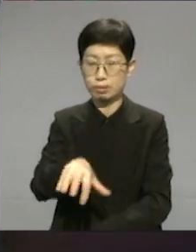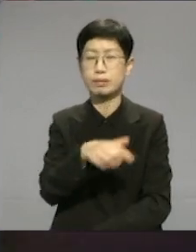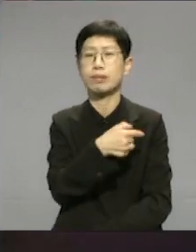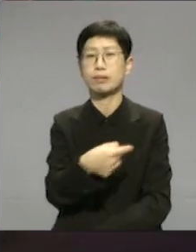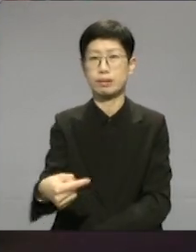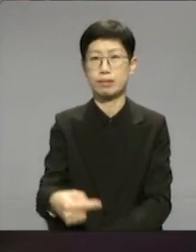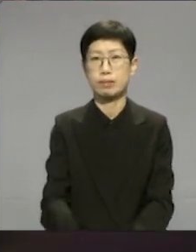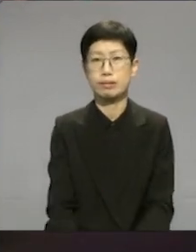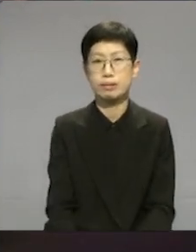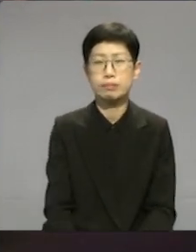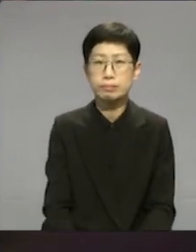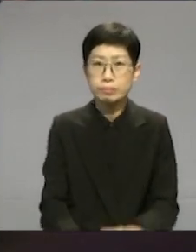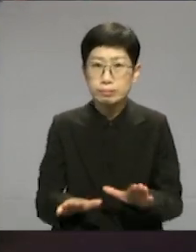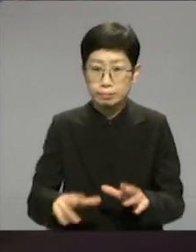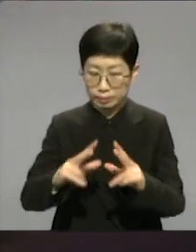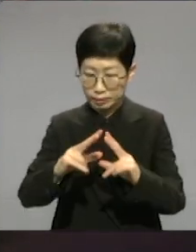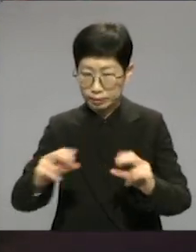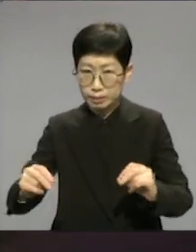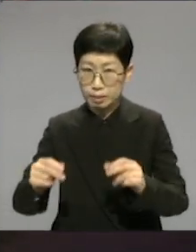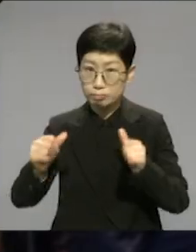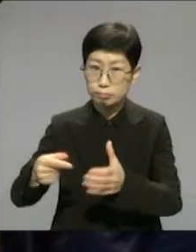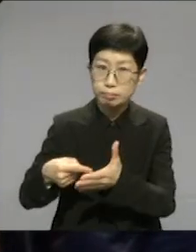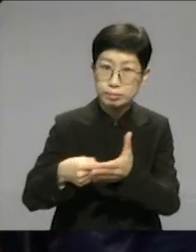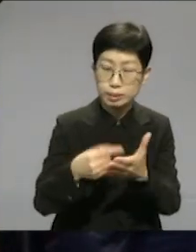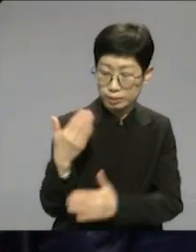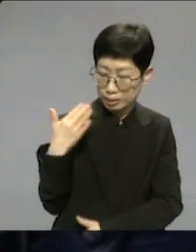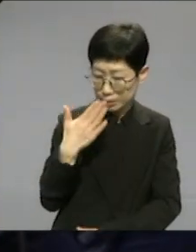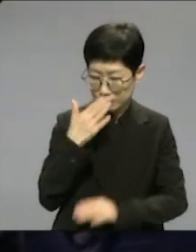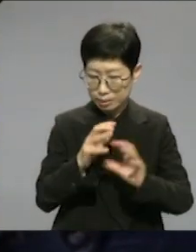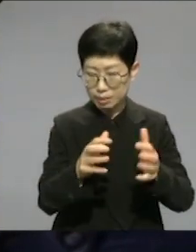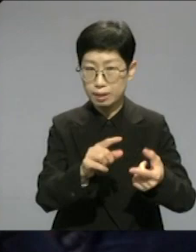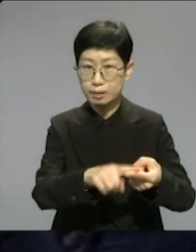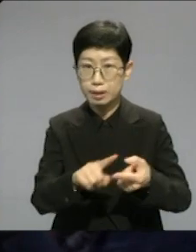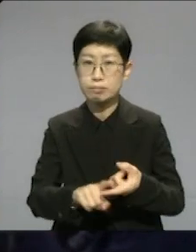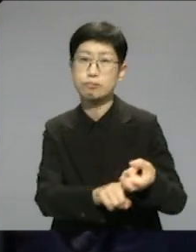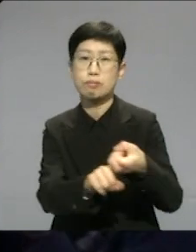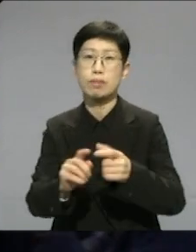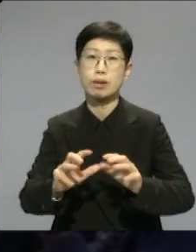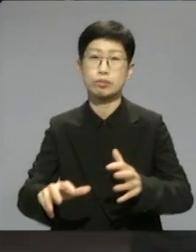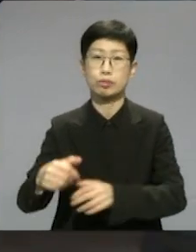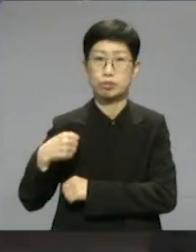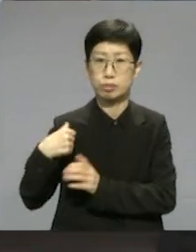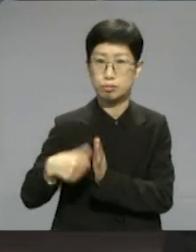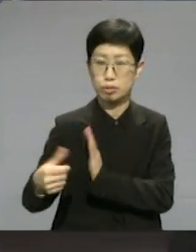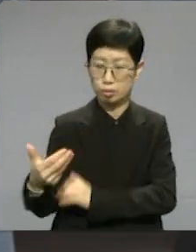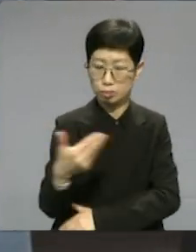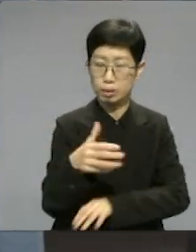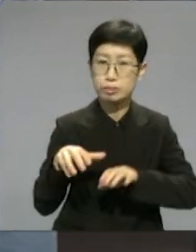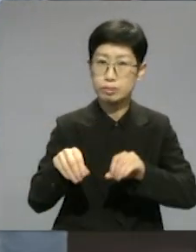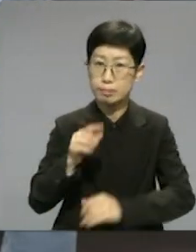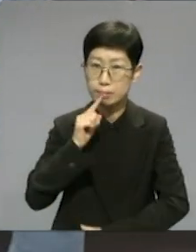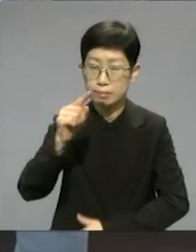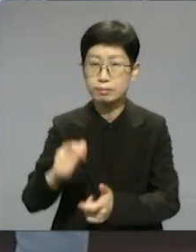state. 이번 니카라과의 소송은 최근 이스라엘에 대한 동맹국들의 무기 공급 중단 요구가